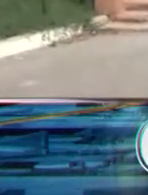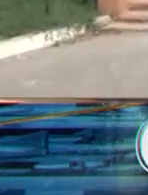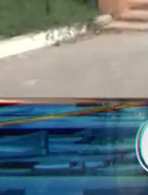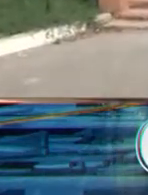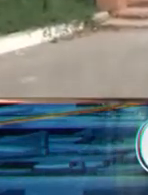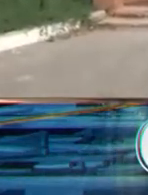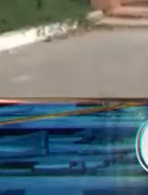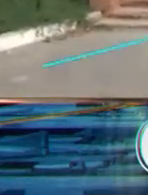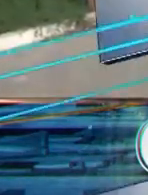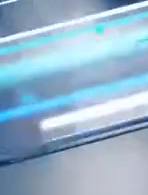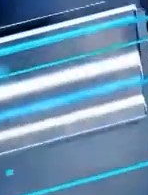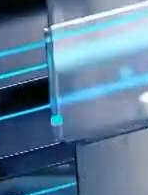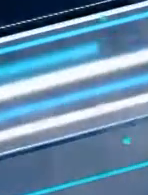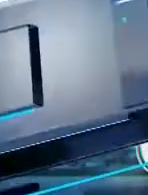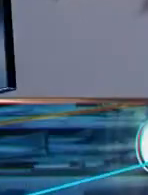строительство новых объектов.